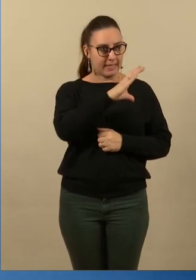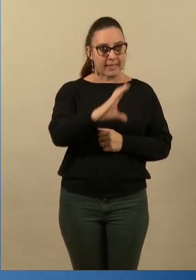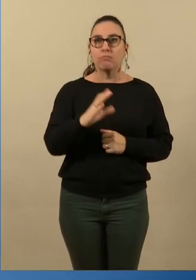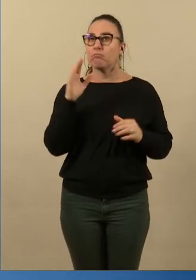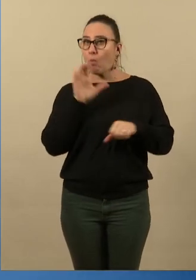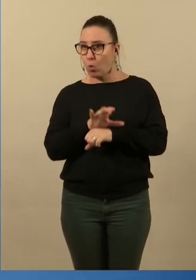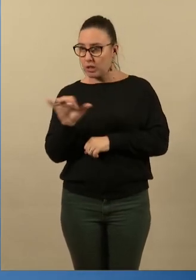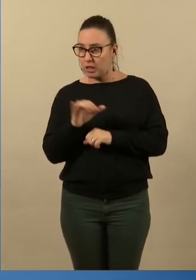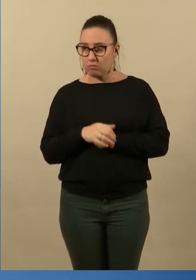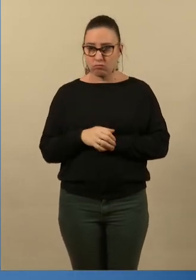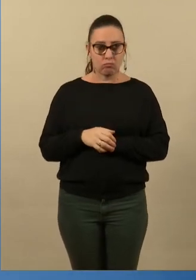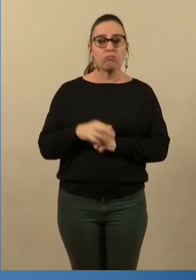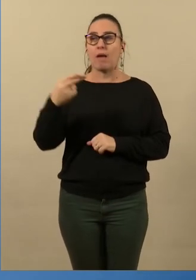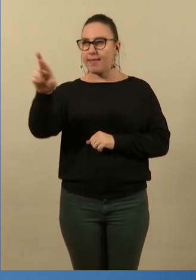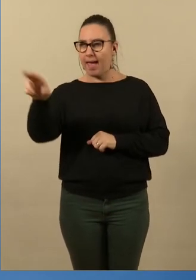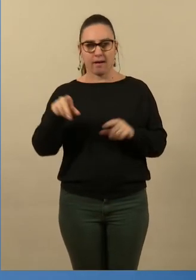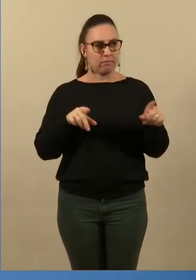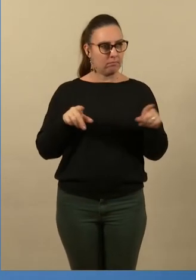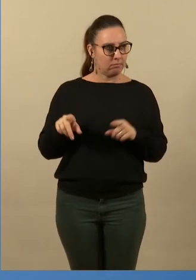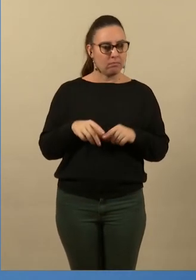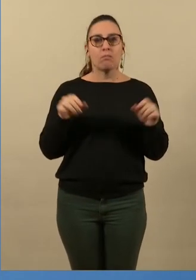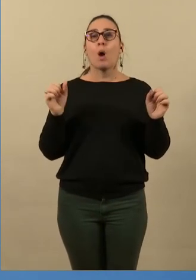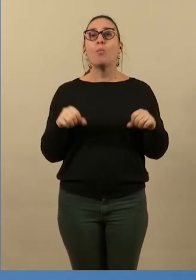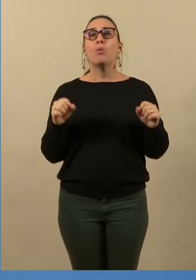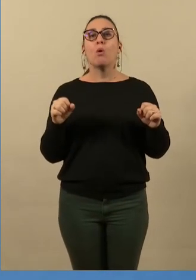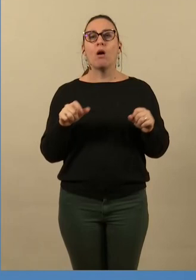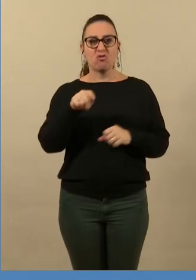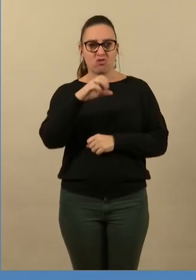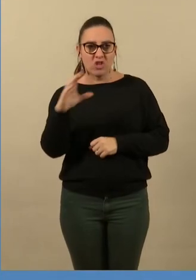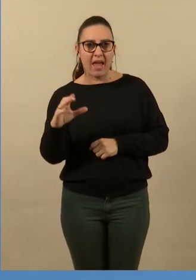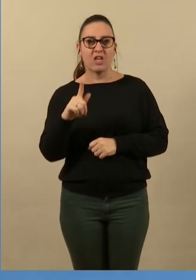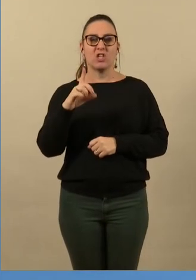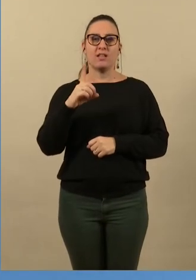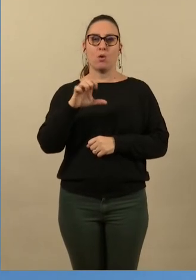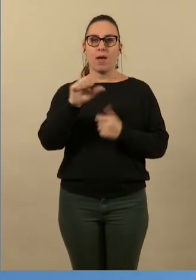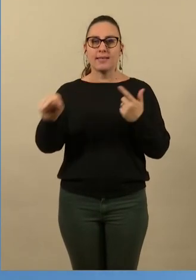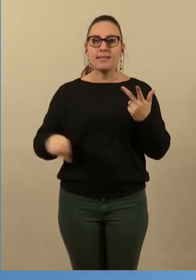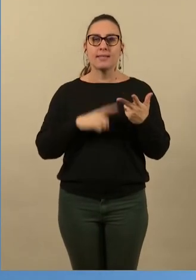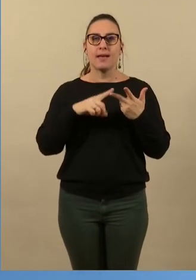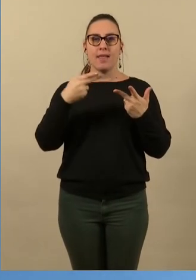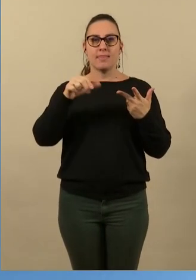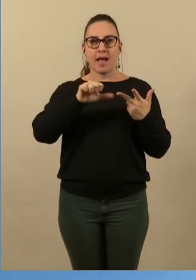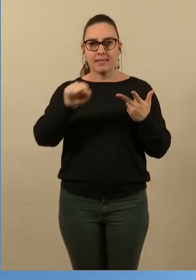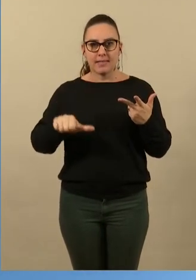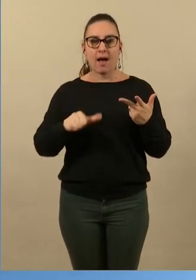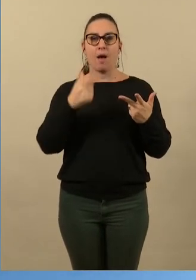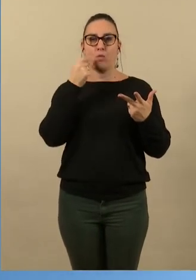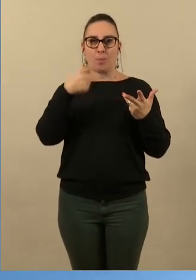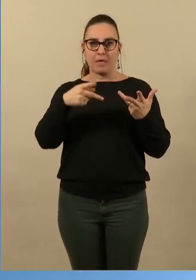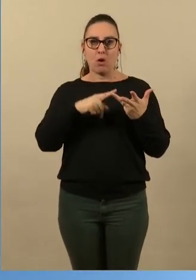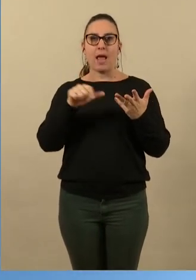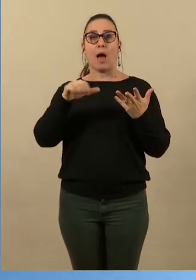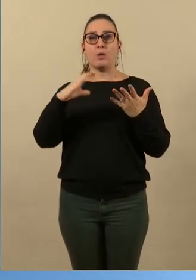contre NR qui vote pour GEC gdes NASA monsieur Picolet et